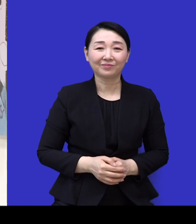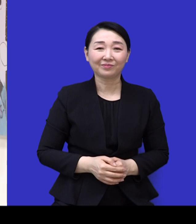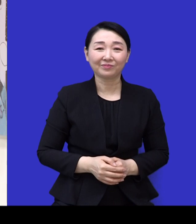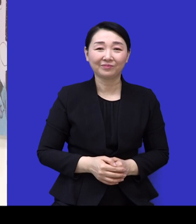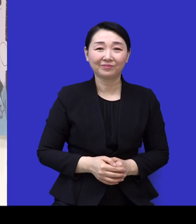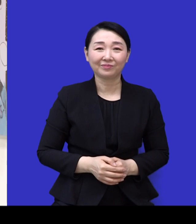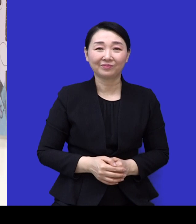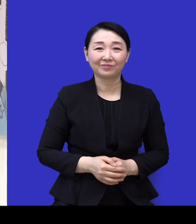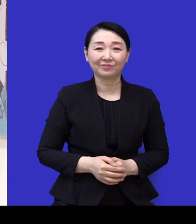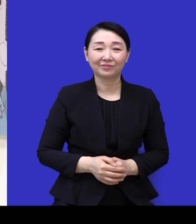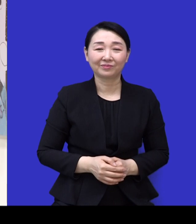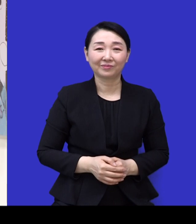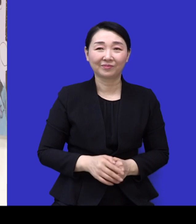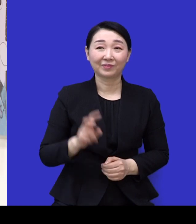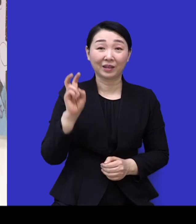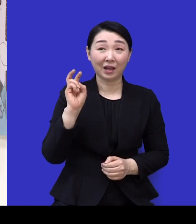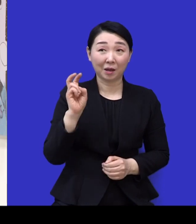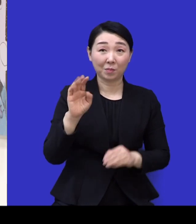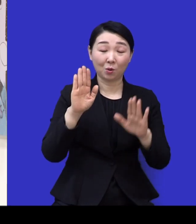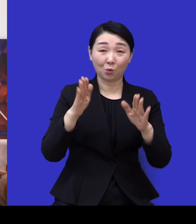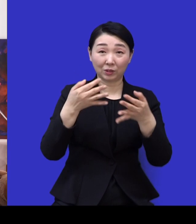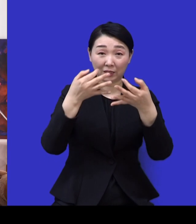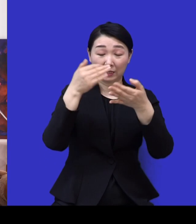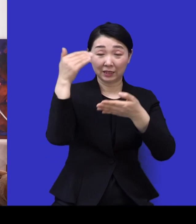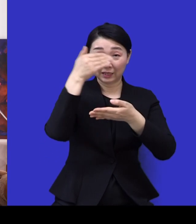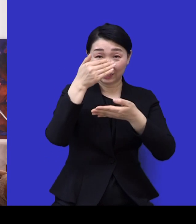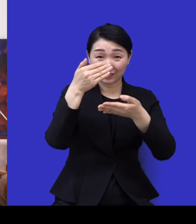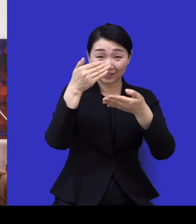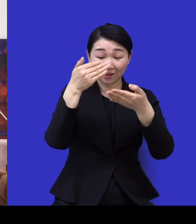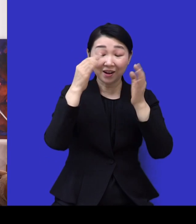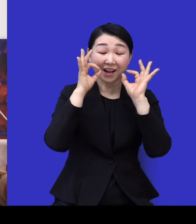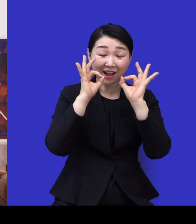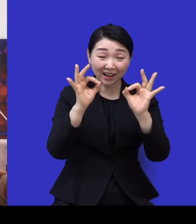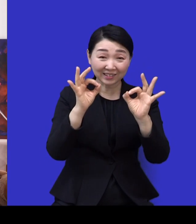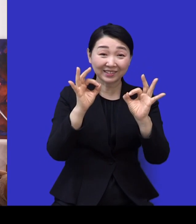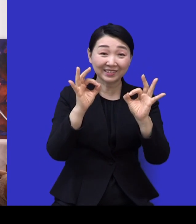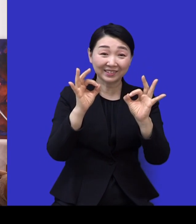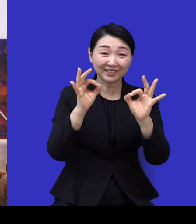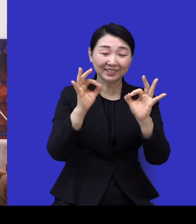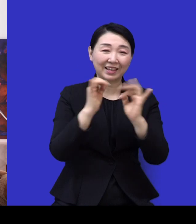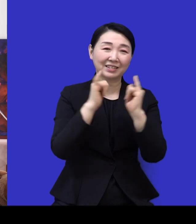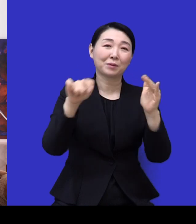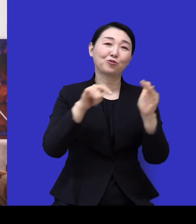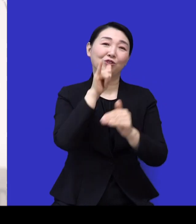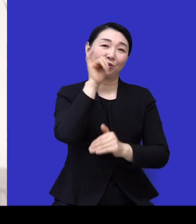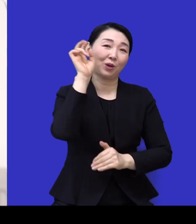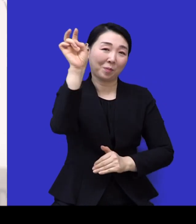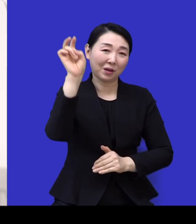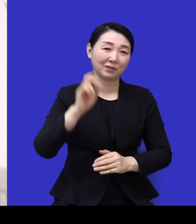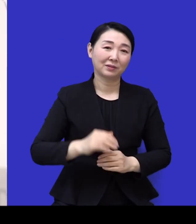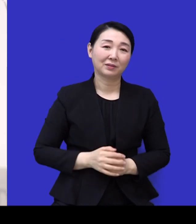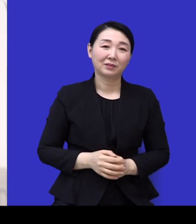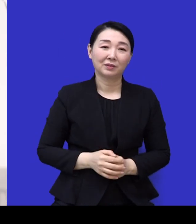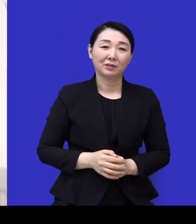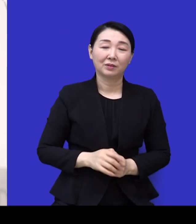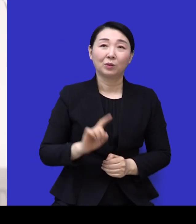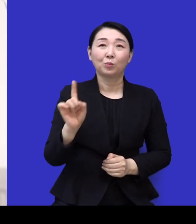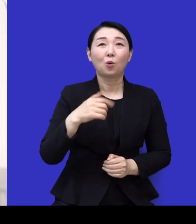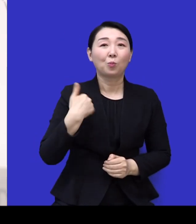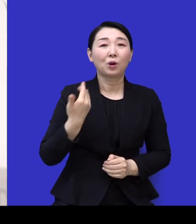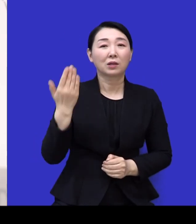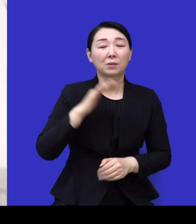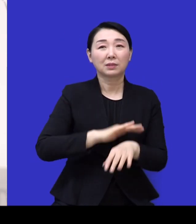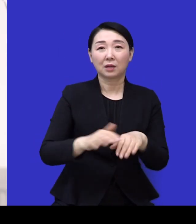아마 오늘 시청하시는 애청자분들 중에서도 많이 계실 것 같아요. 네. 뭔지도 모르지만